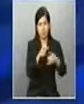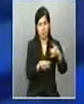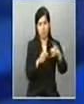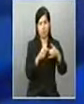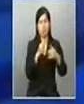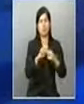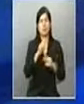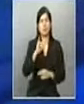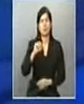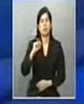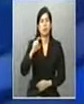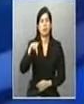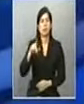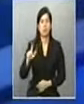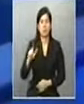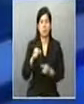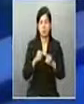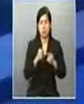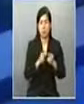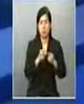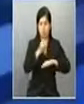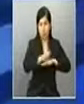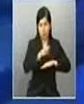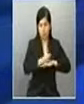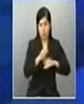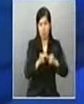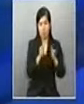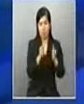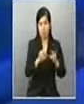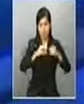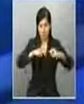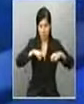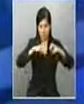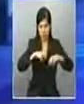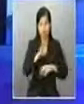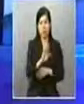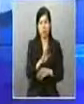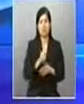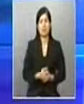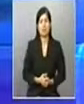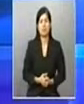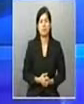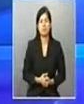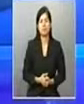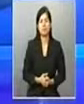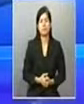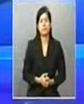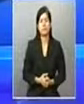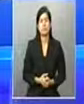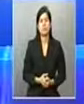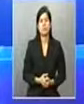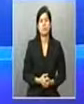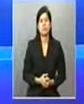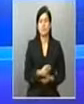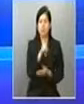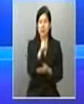งนินค่ะผู้อำนวยการฝ่ายวิเคราะห์จาก UOB เคเฮียนประเทศไทยค่ะสวัสดีค่ะคุณยศพลคะ ครับคุณแพนสวัสดีครับ ค่ะถ้าเร